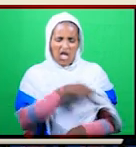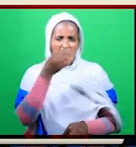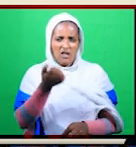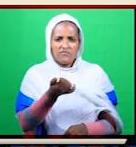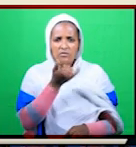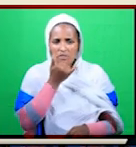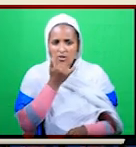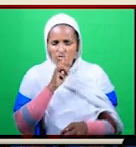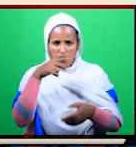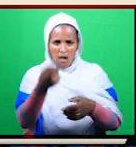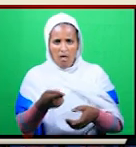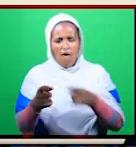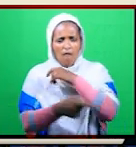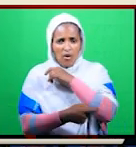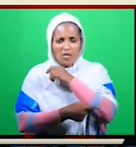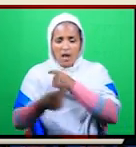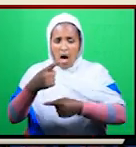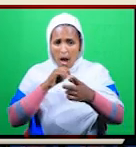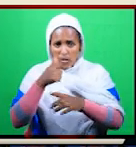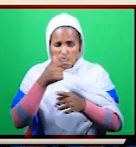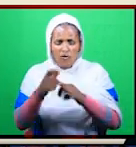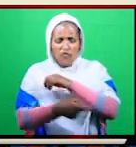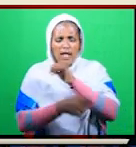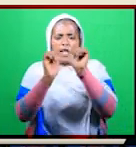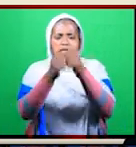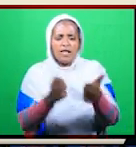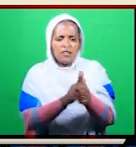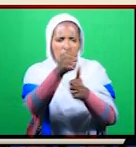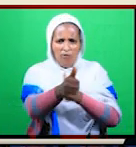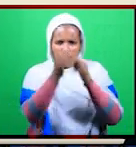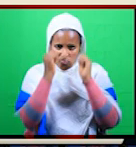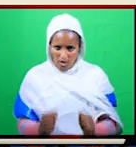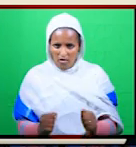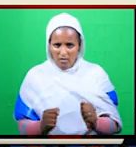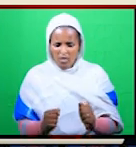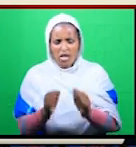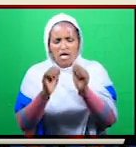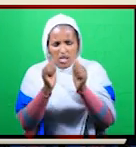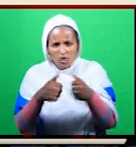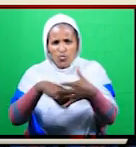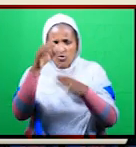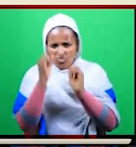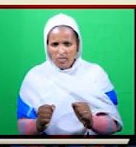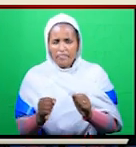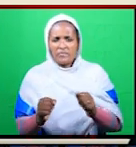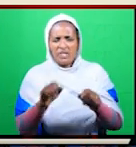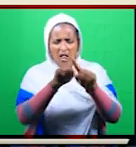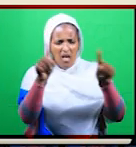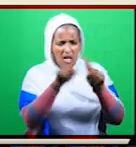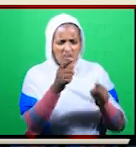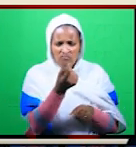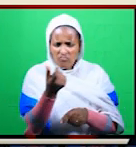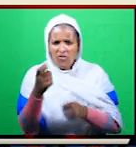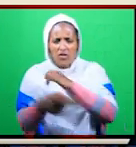የነፍስ ጸጽ ነው ይላሉ። ስለዚህ ፈተና ይምጣ ሳይሆን ፈተናውን እንዴት እንወጣው ነው። እነዚህ ሰዎች የተለያዩ ትዳሮች